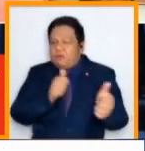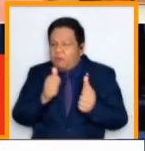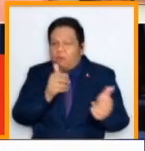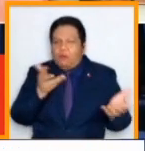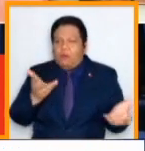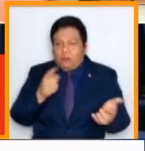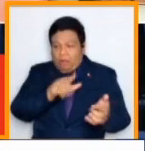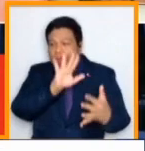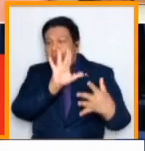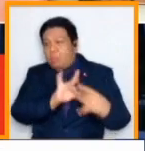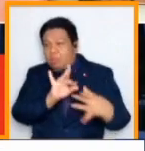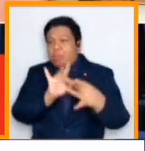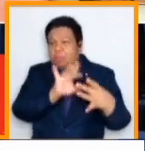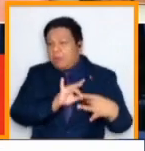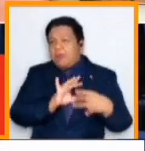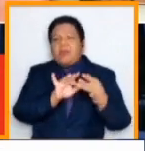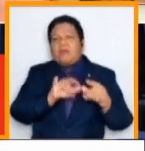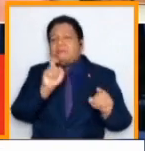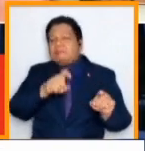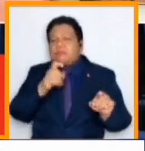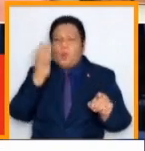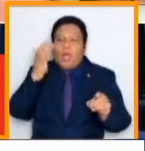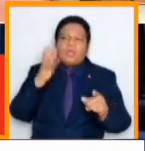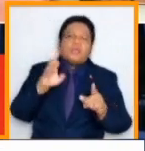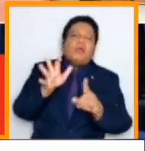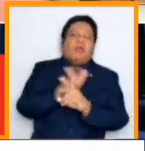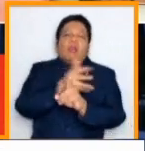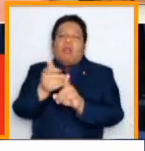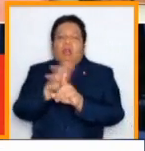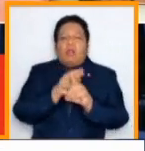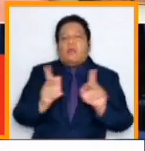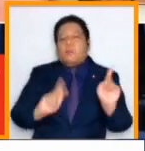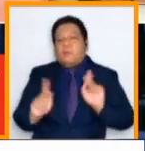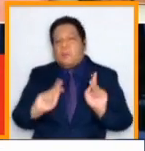Dahil kailangan nilang ligawan ng mamamayan.